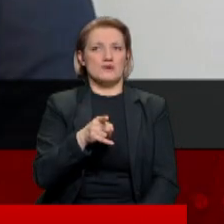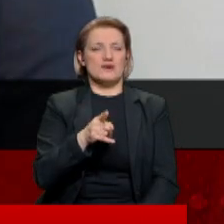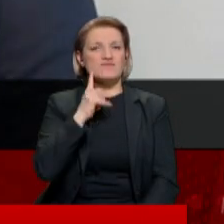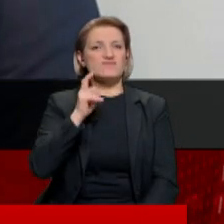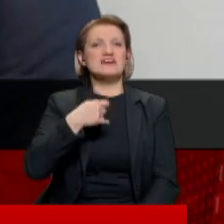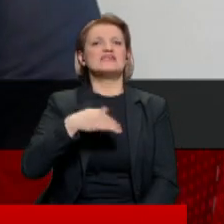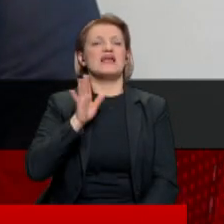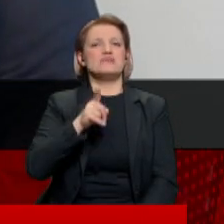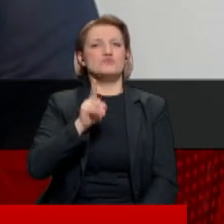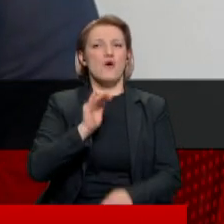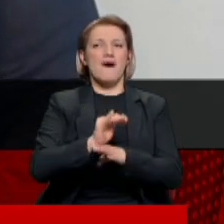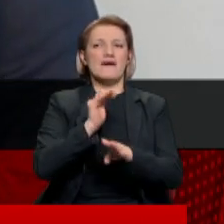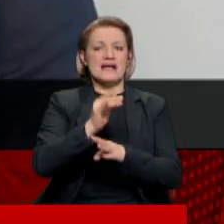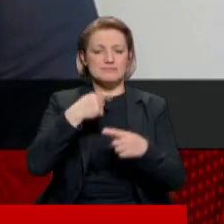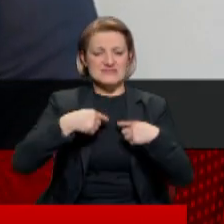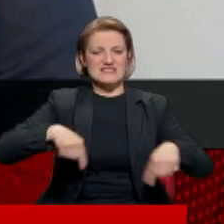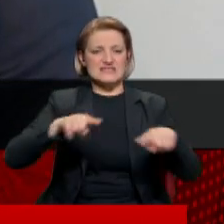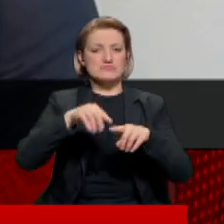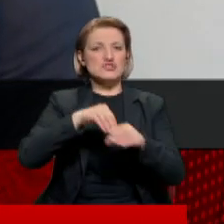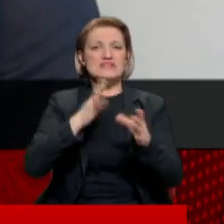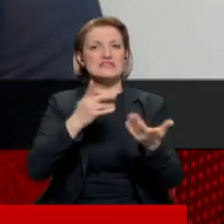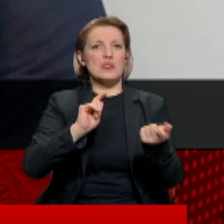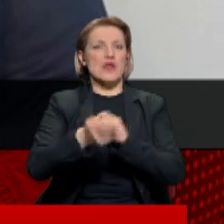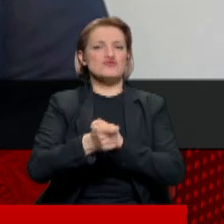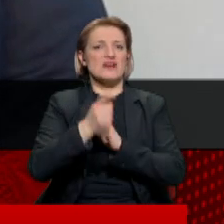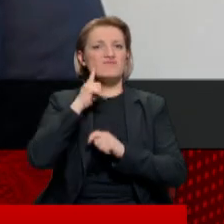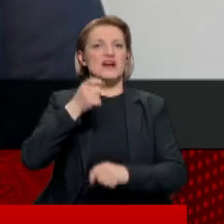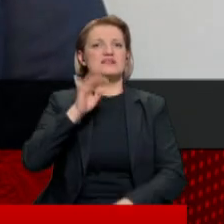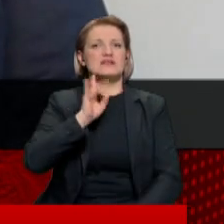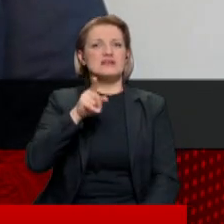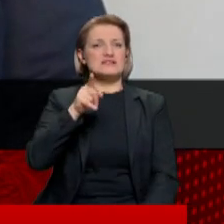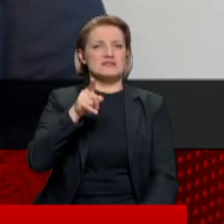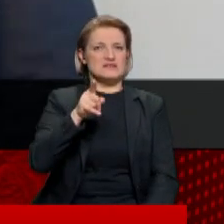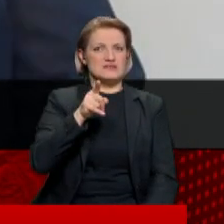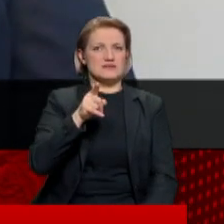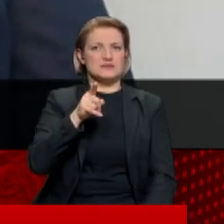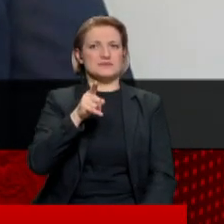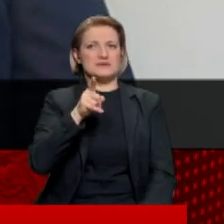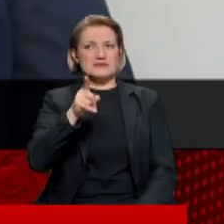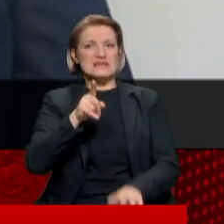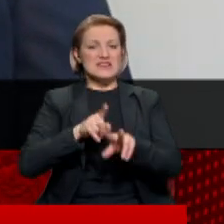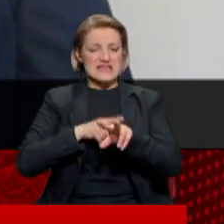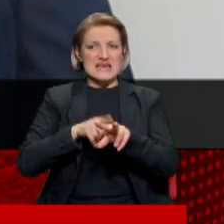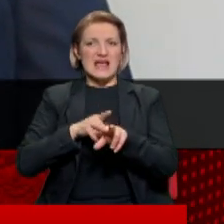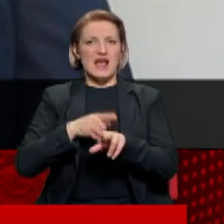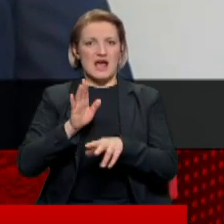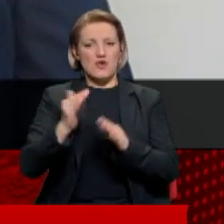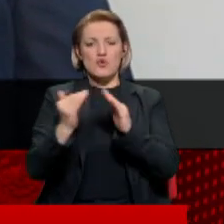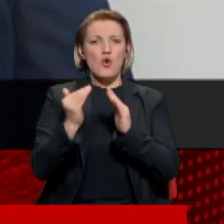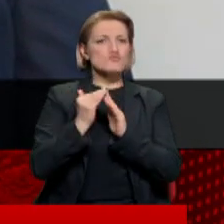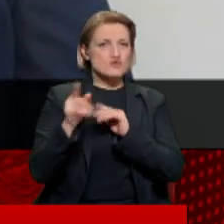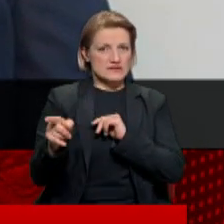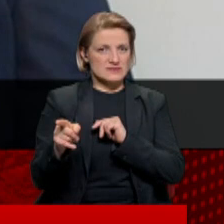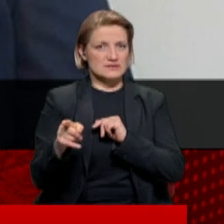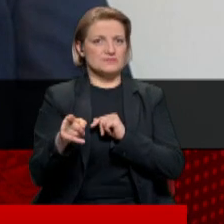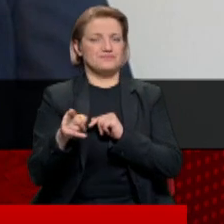Farkında değiller. Bu hayat bizim için nasıl değişti? Farkında siz değiller. Kimin yuvaları toprağa yıkıldı? Verdiniz. Evet. Komşularınız.